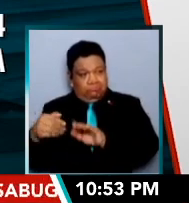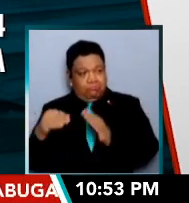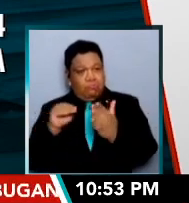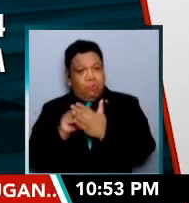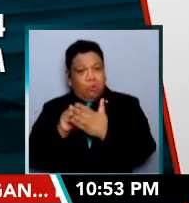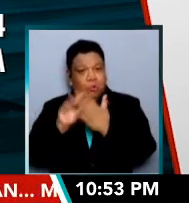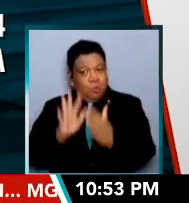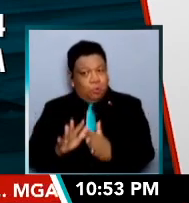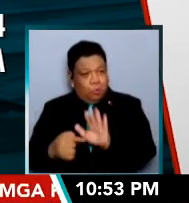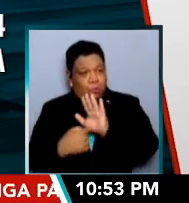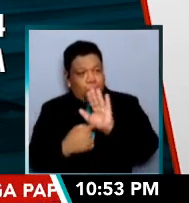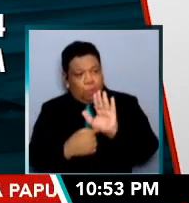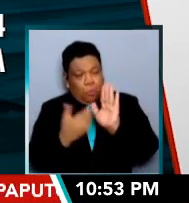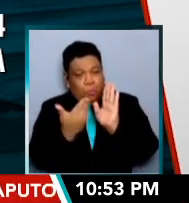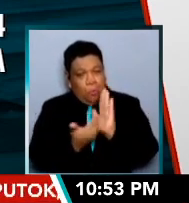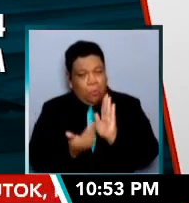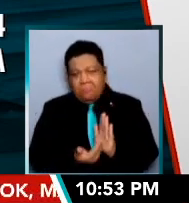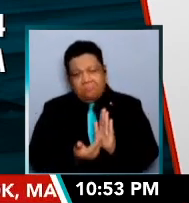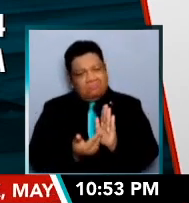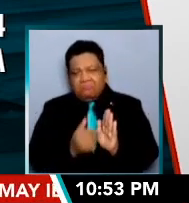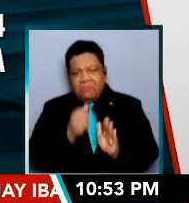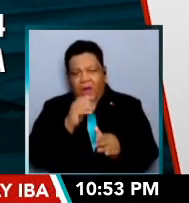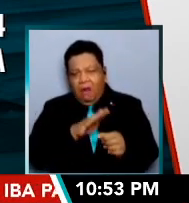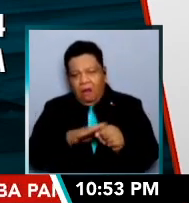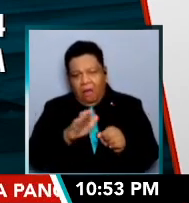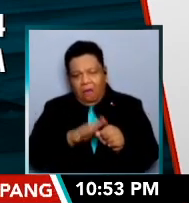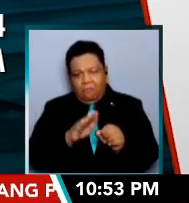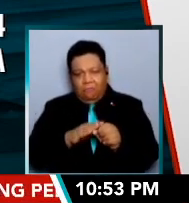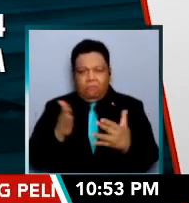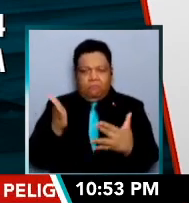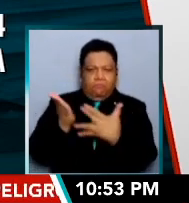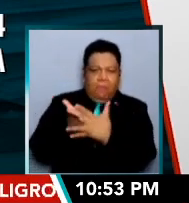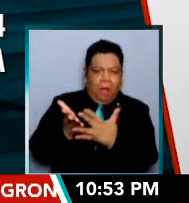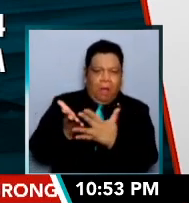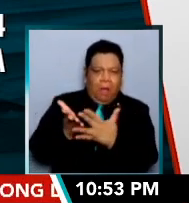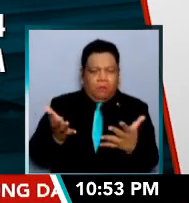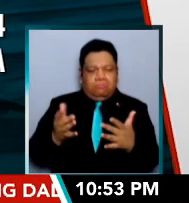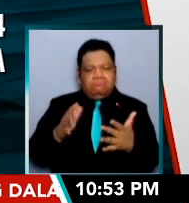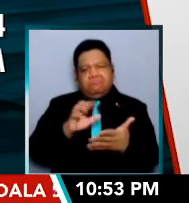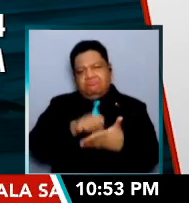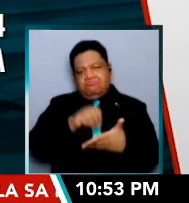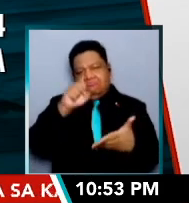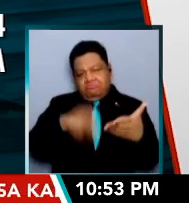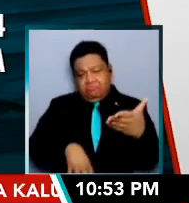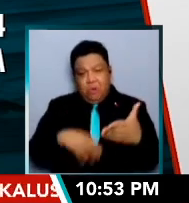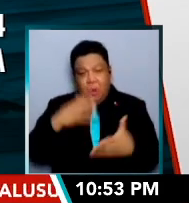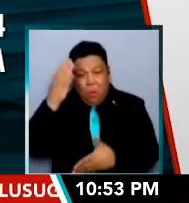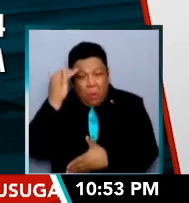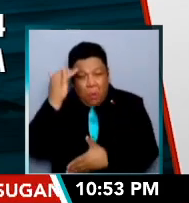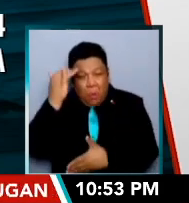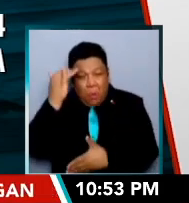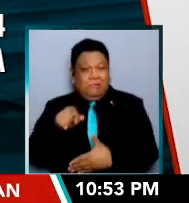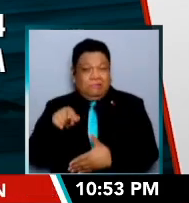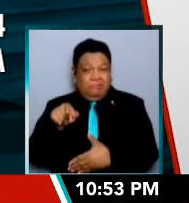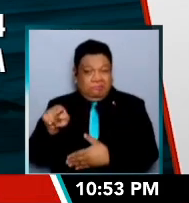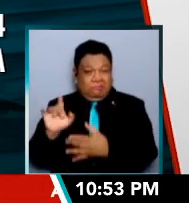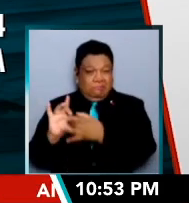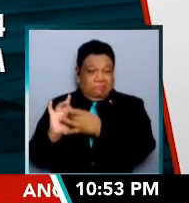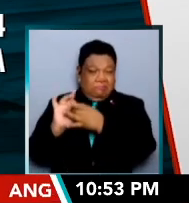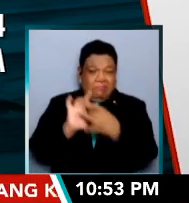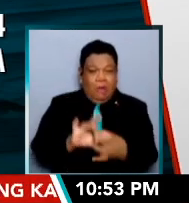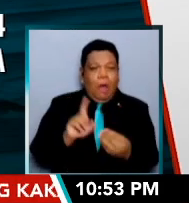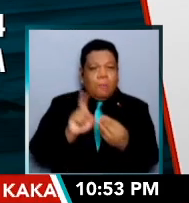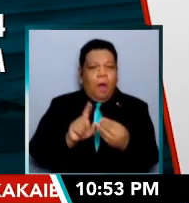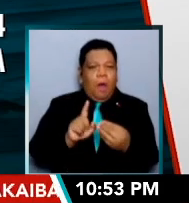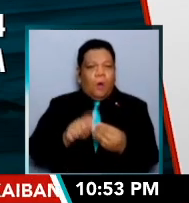para patunayang may sala sila Espinosa. Nakabase lamang daw kasi ang pagdawit kina Espinosa sa isang testimonya na bukod